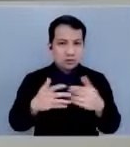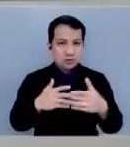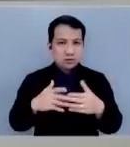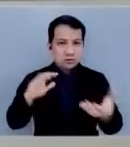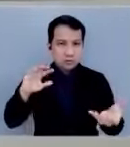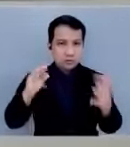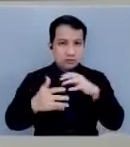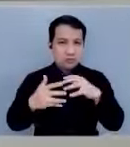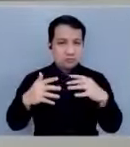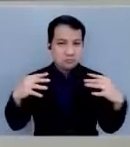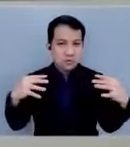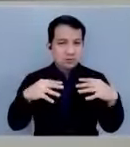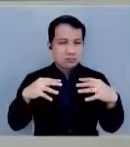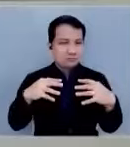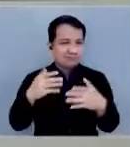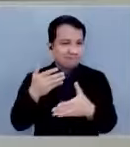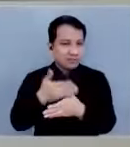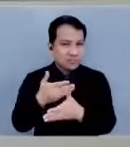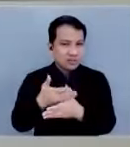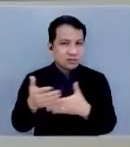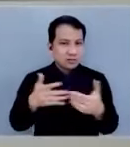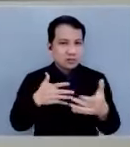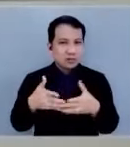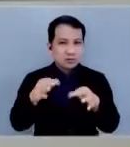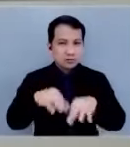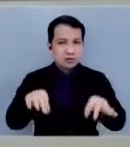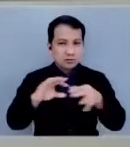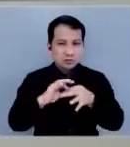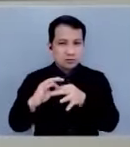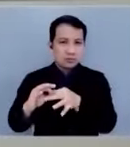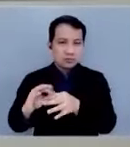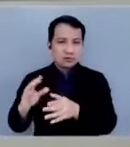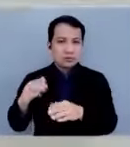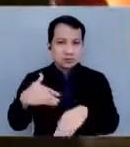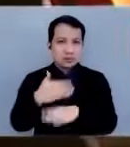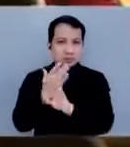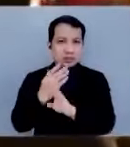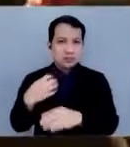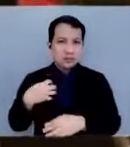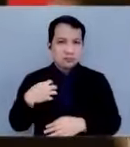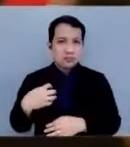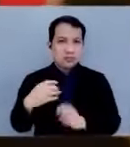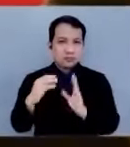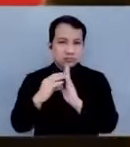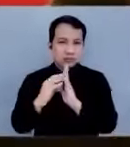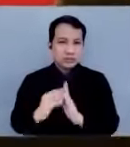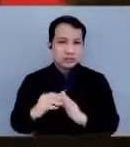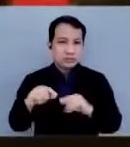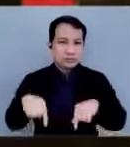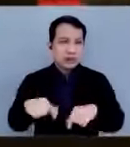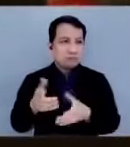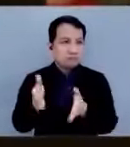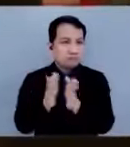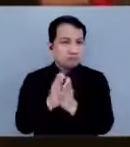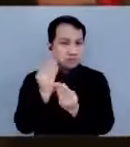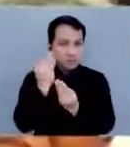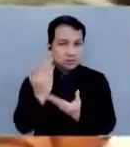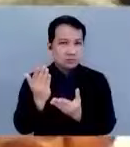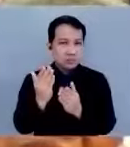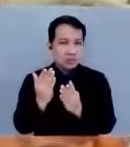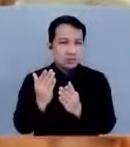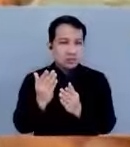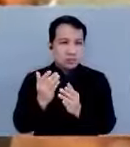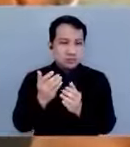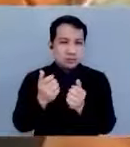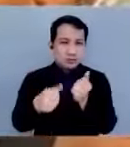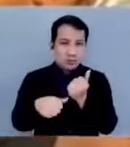magkagulo. So mas okay kung may coordination sa Davao City Police Office. Kung hihiling naman daw ng escort ang kampo ni Quiboloy